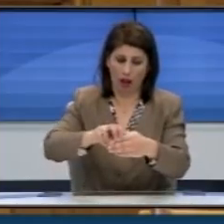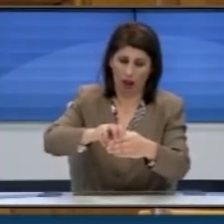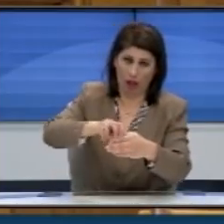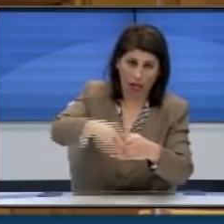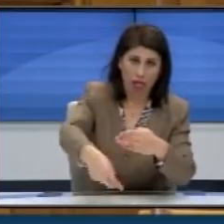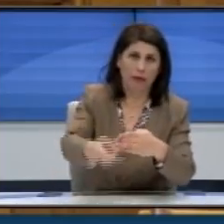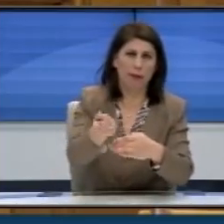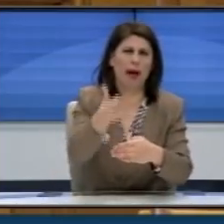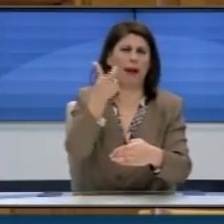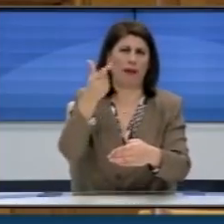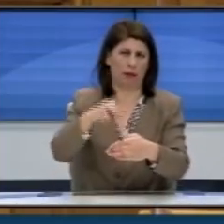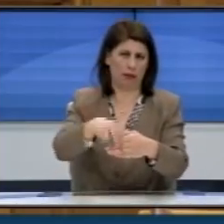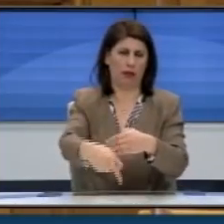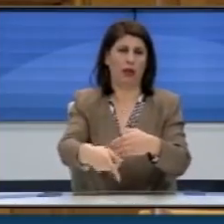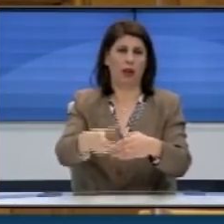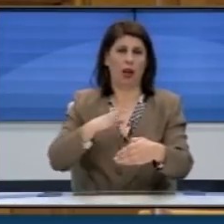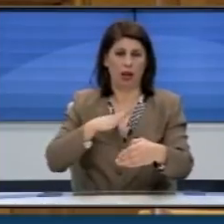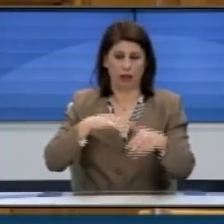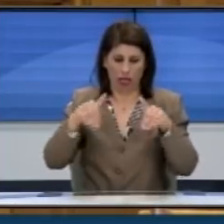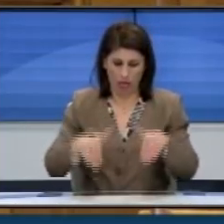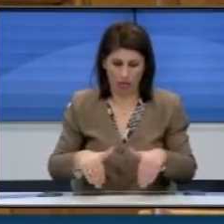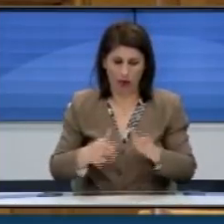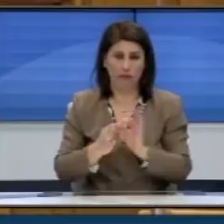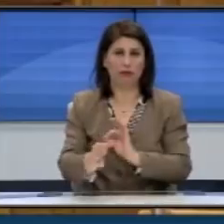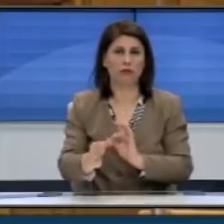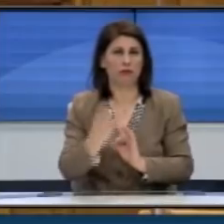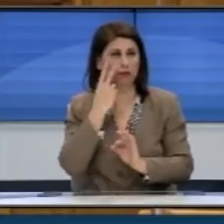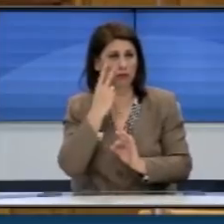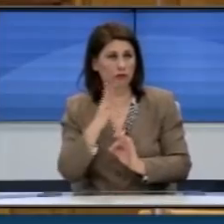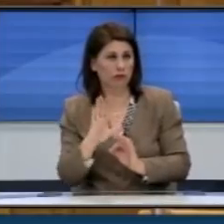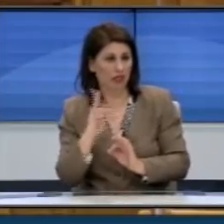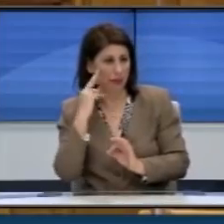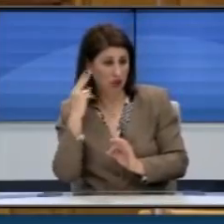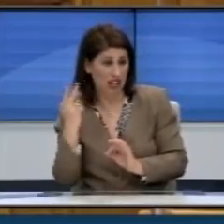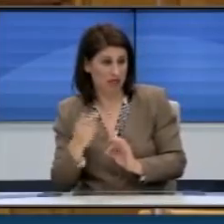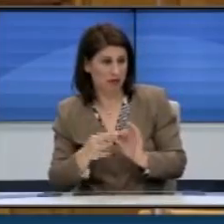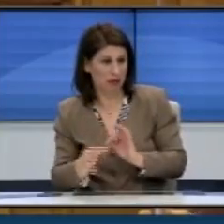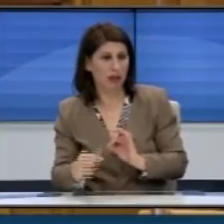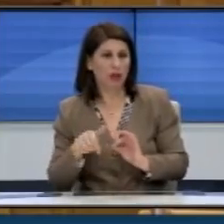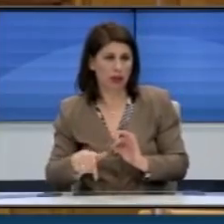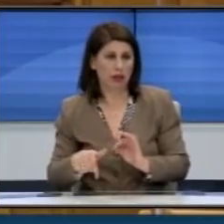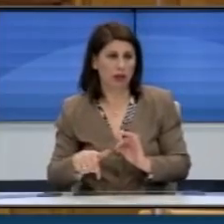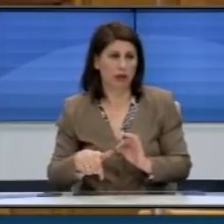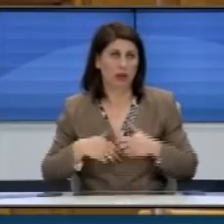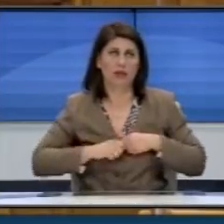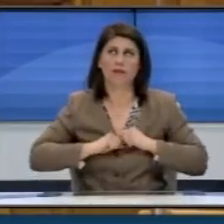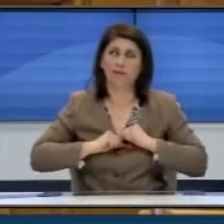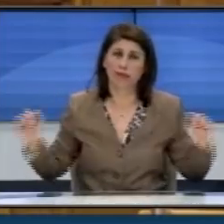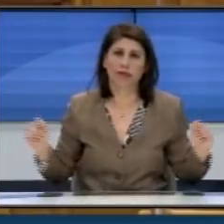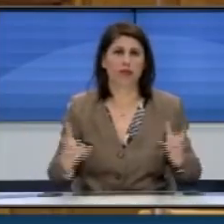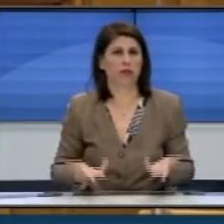γκρεμού. Ο κόσμος που πειθαρχούσε στα μέτρα, παρότι έβλεπε ότι δεν ήταν και τόσο έξυπνα, βγαίνει πλέον από τα ρούχα